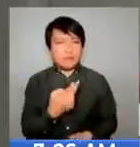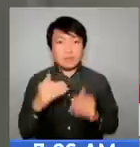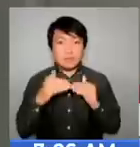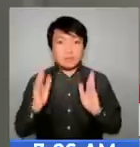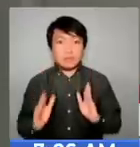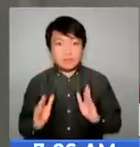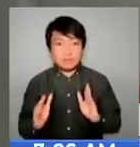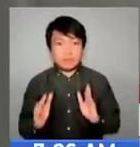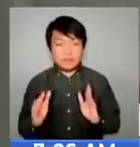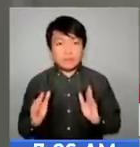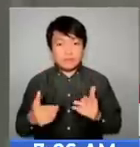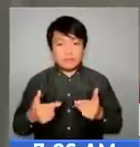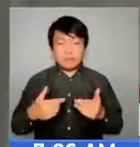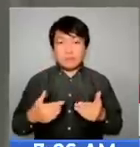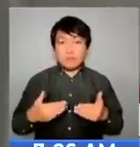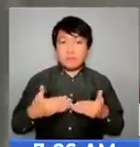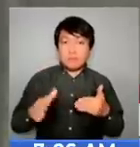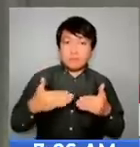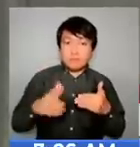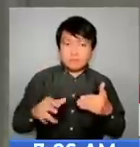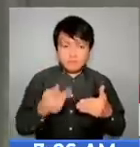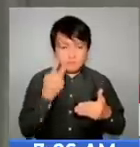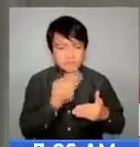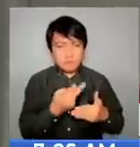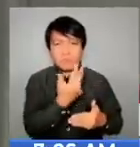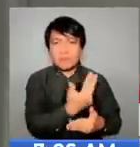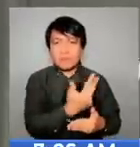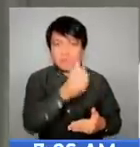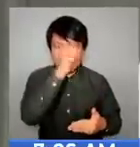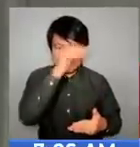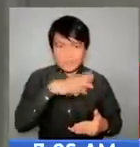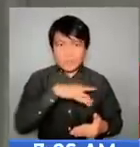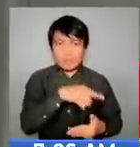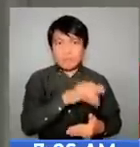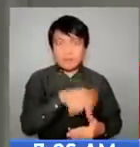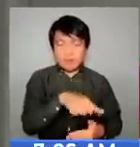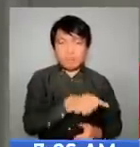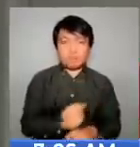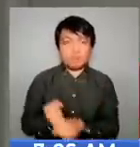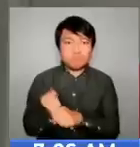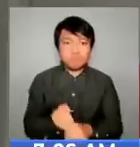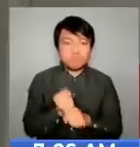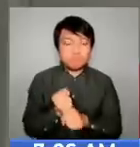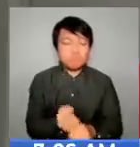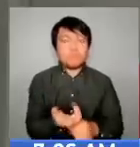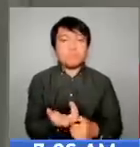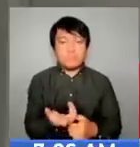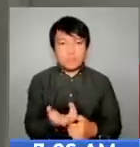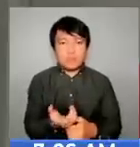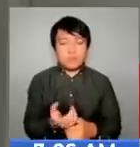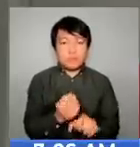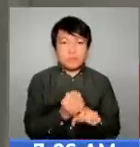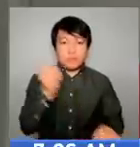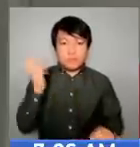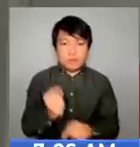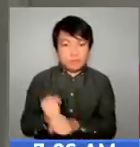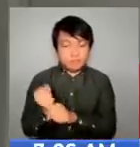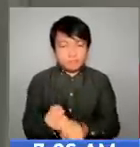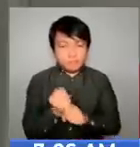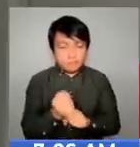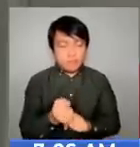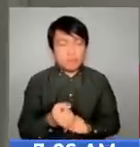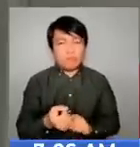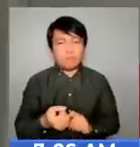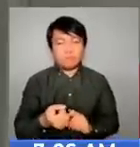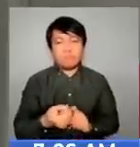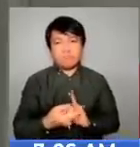tatlong tao na nasa bungad ng gate. Tapos pinagpapalo po ako ng isa na sa bungad. Pinagpapalo po ako ng tubo. And then, pumasok po ako sa loob ng